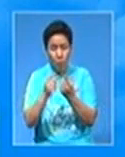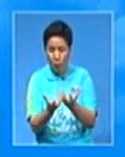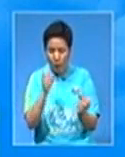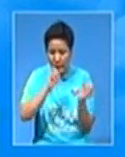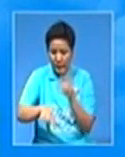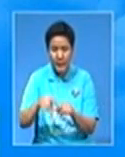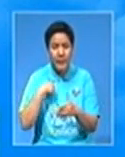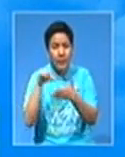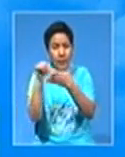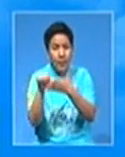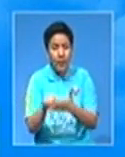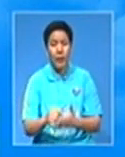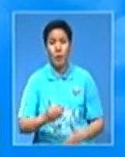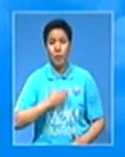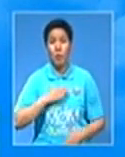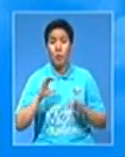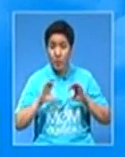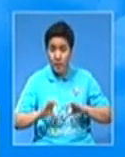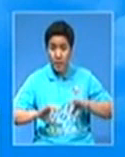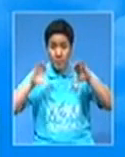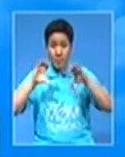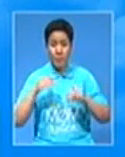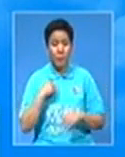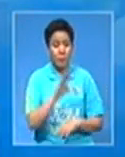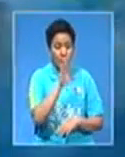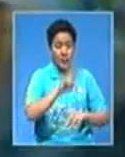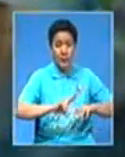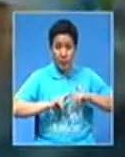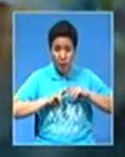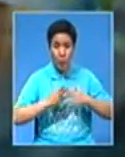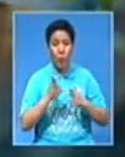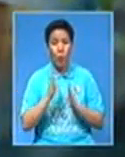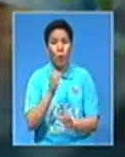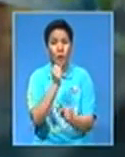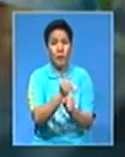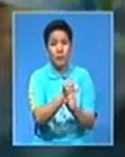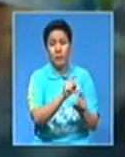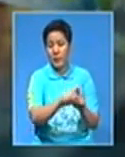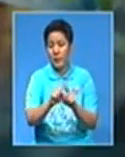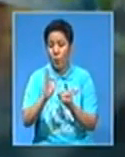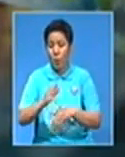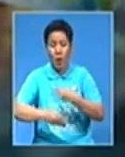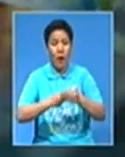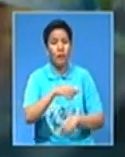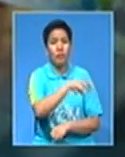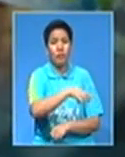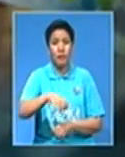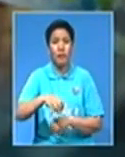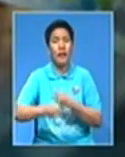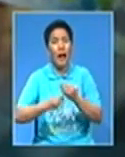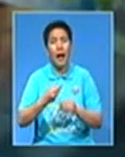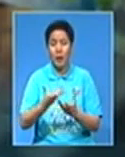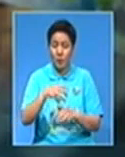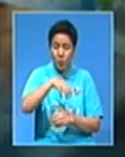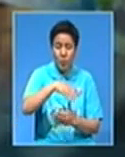ที่ยั่งยืนผมในนามของรัฐบาลพร้อมทั้งภาคธุรกิจเอกชนและผู้ประกอบการห้างสรรพสินค้าศูนย์การค้า